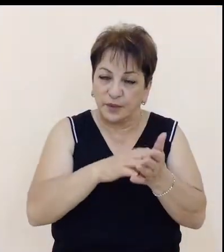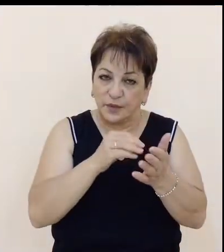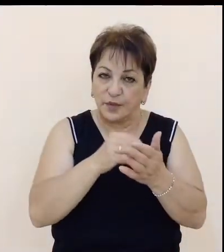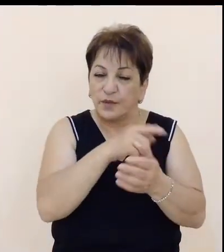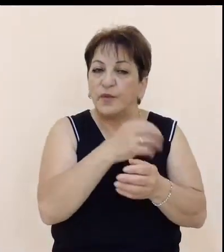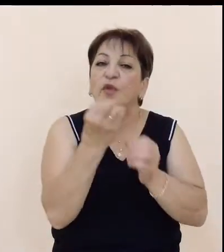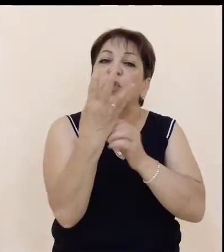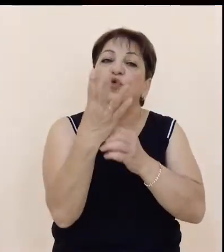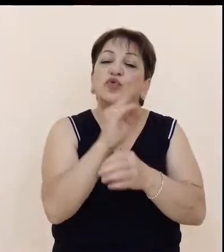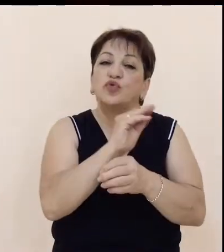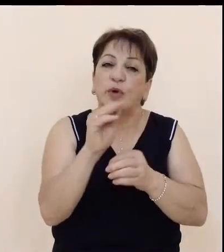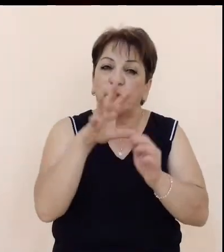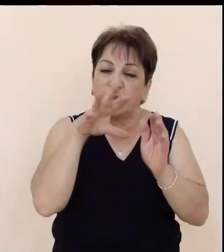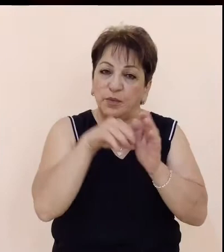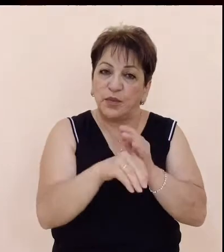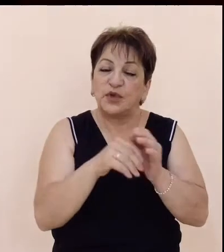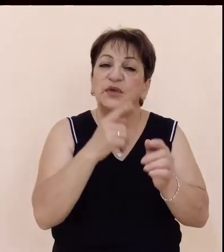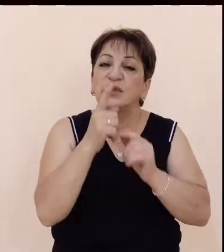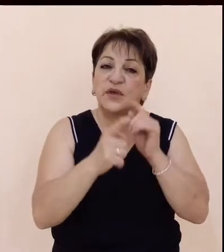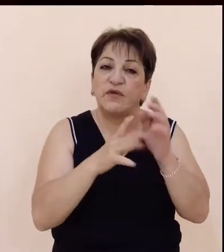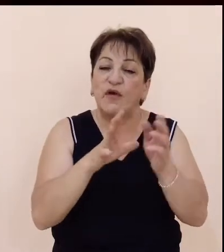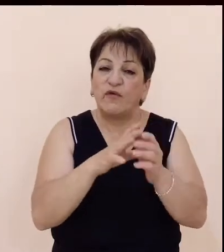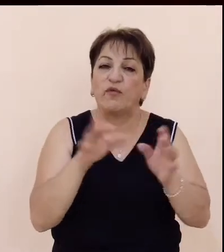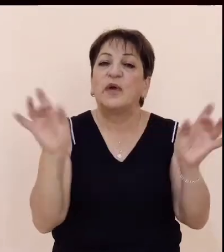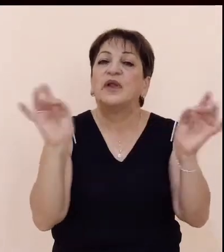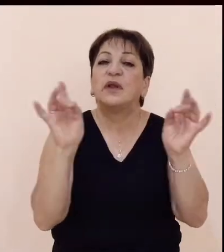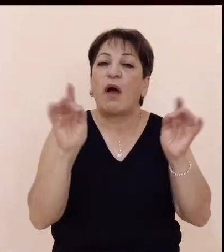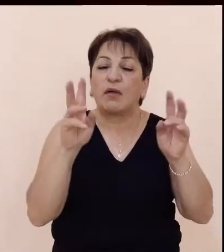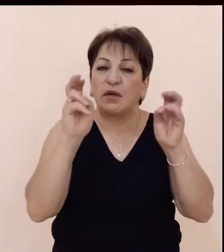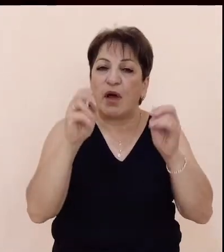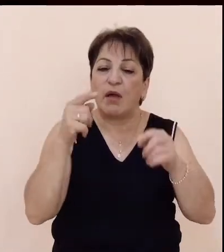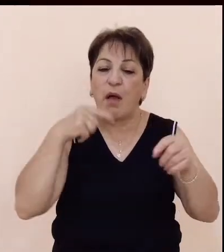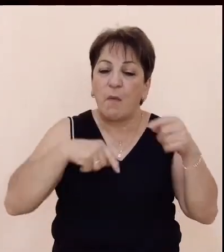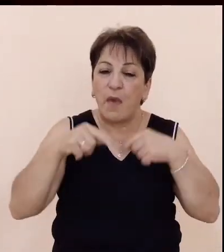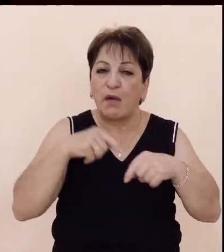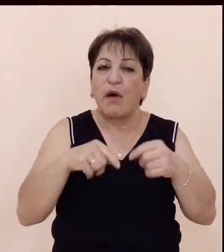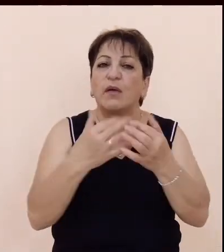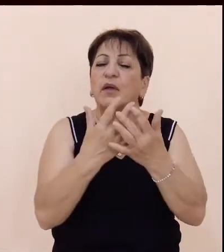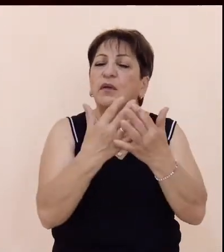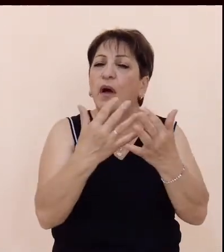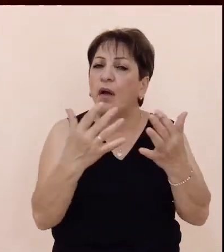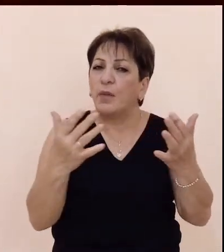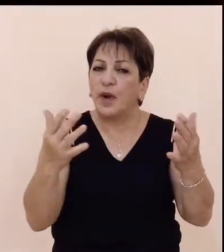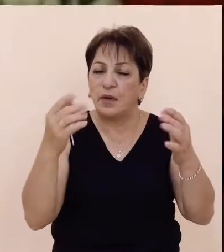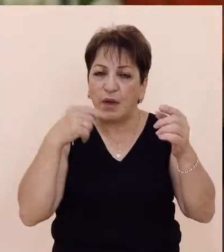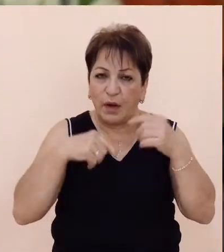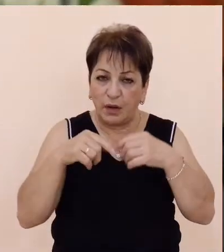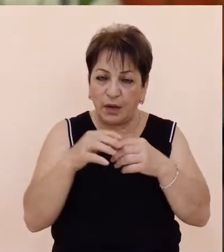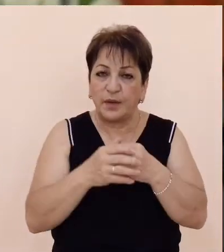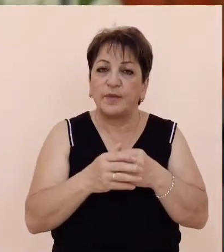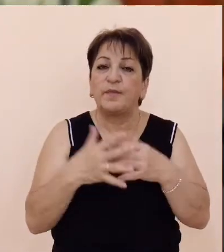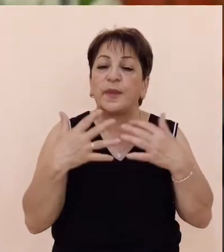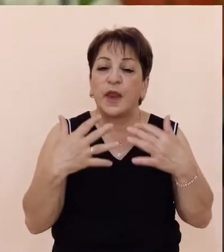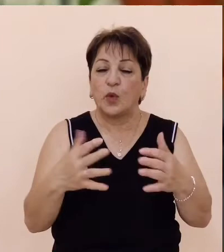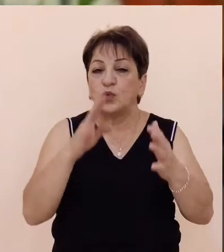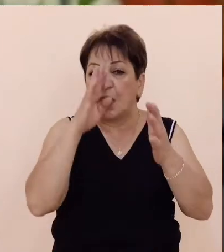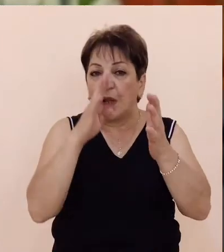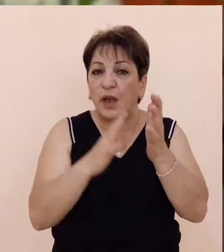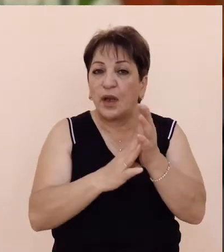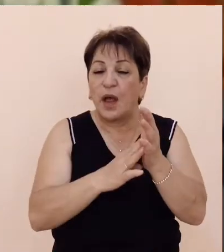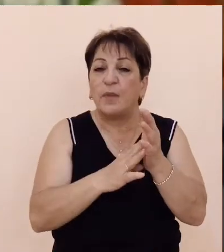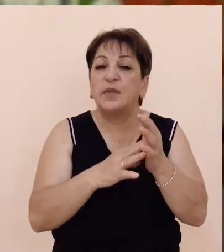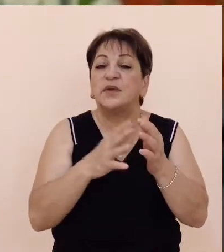14-րդ չափաթից սկսած ձևավորվում են նյարդային համակարգի բոլոր տարրերը։ Հղության 9 ամիս